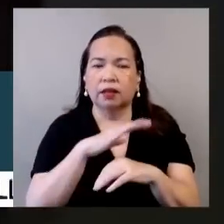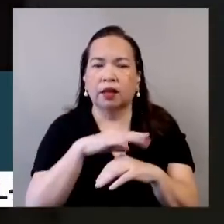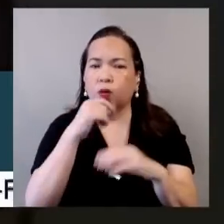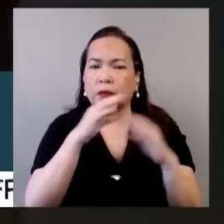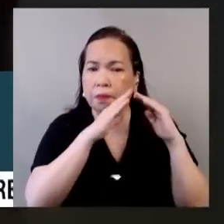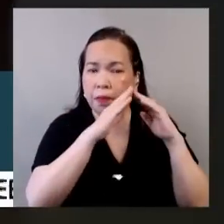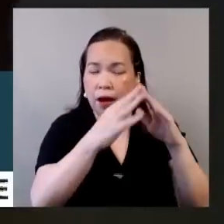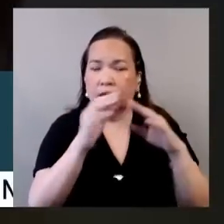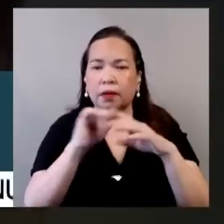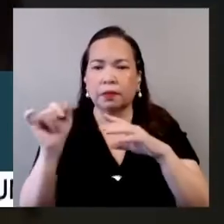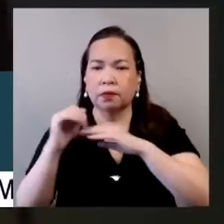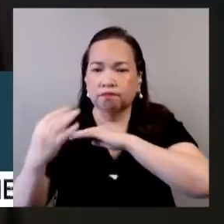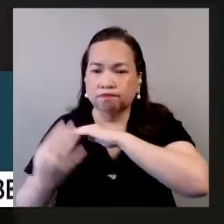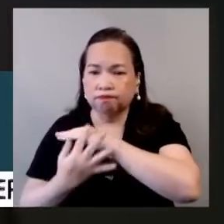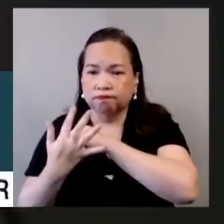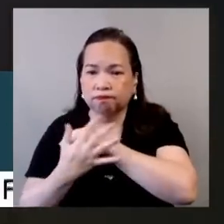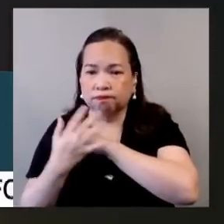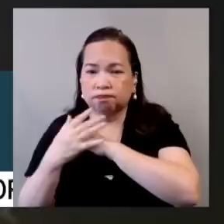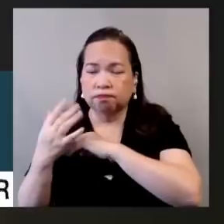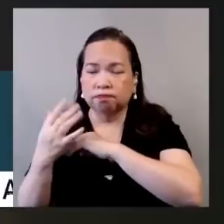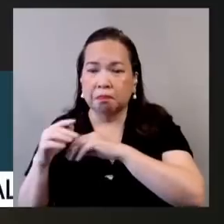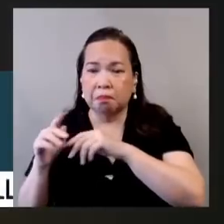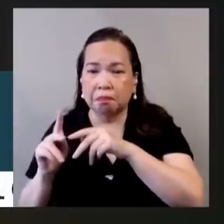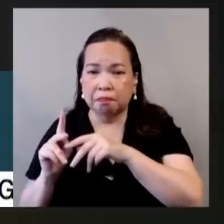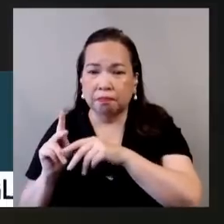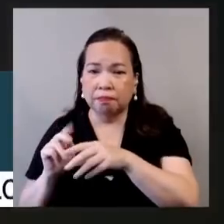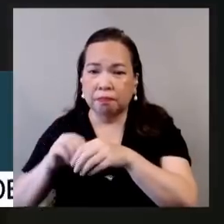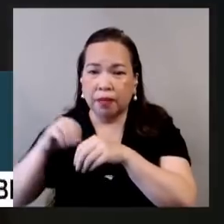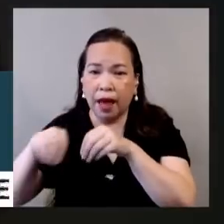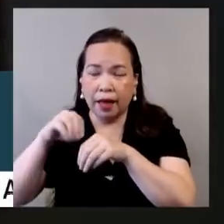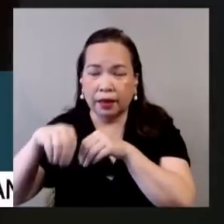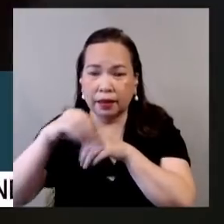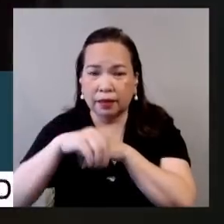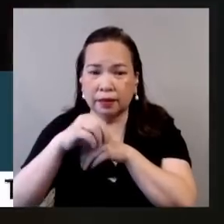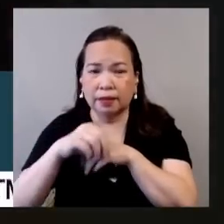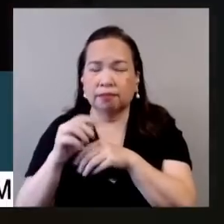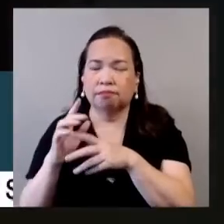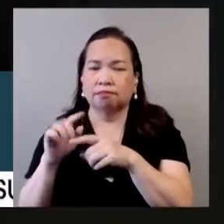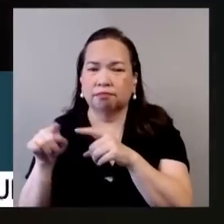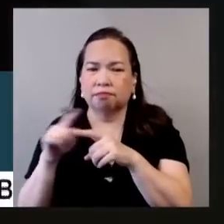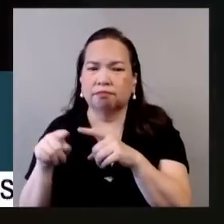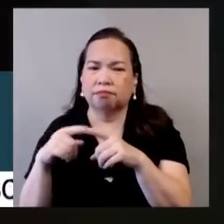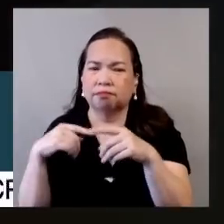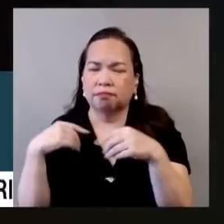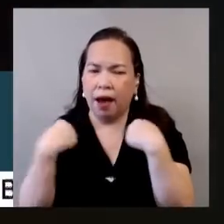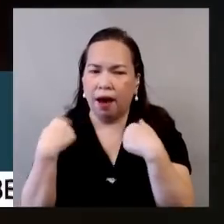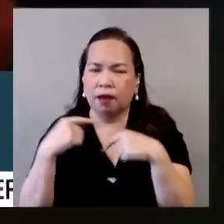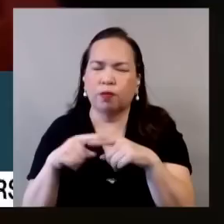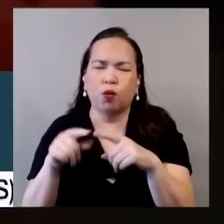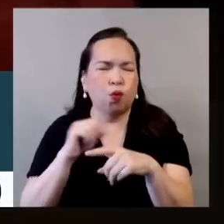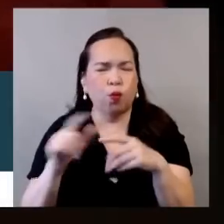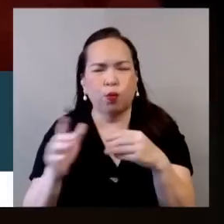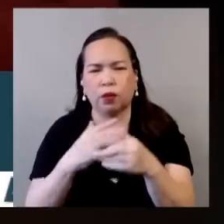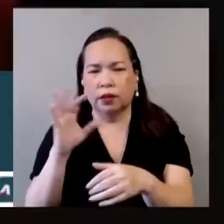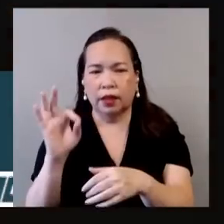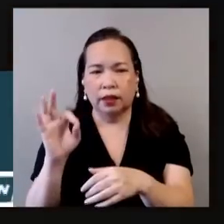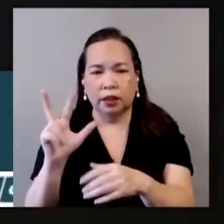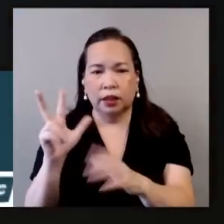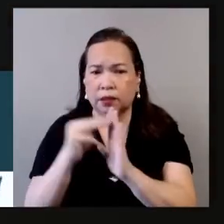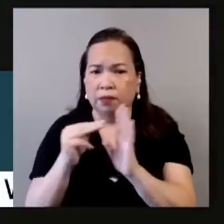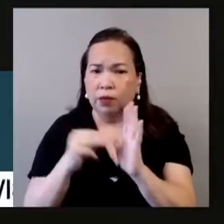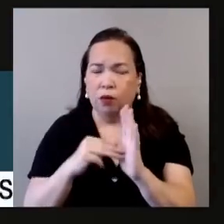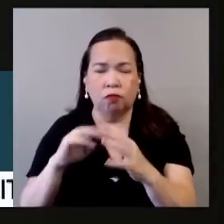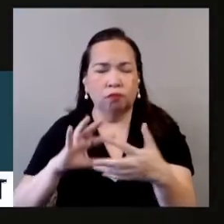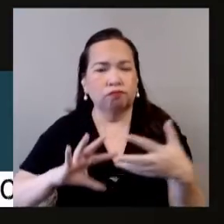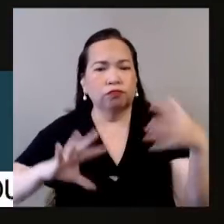natin apektado eh. Mm-hmm. Almost 93 million po ang naapektuhan sa agrikultura ng para sa buong lalawigan. At